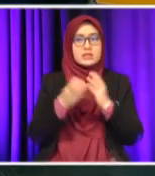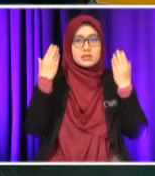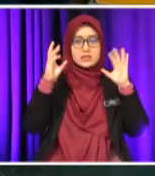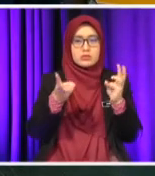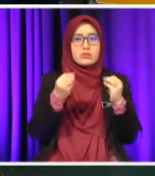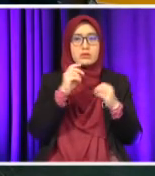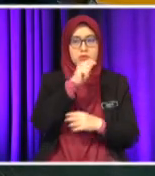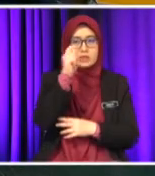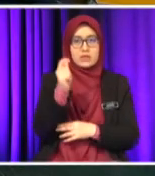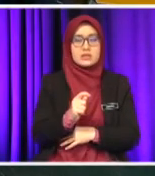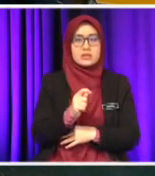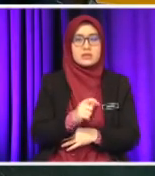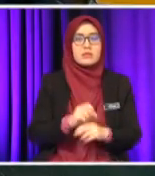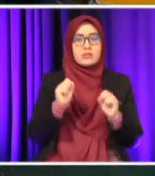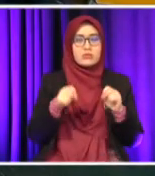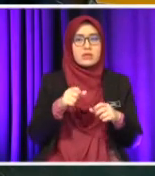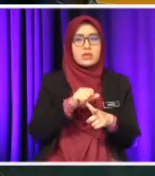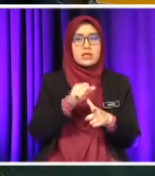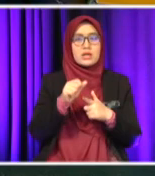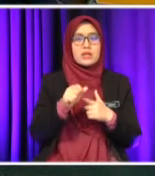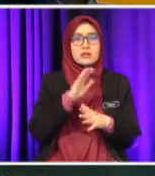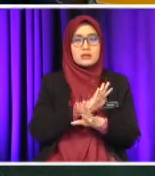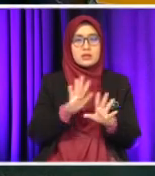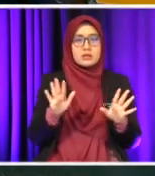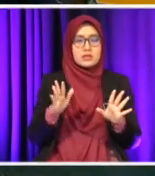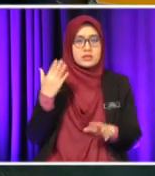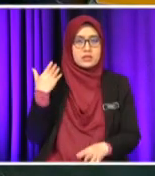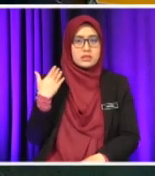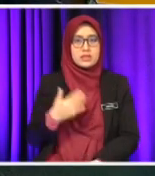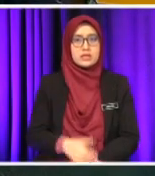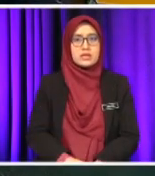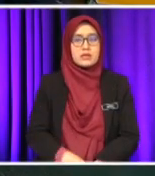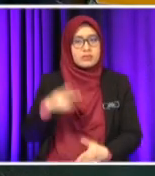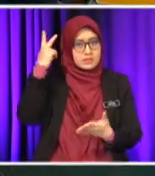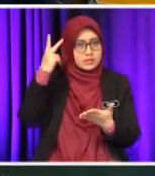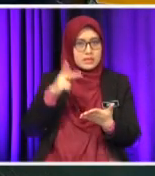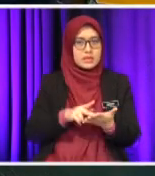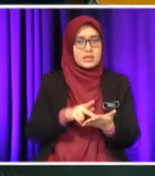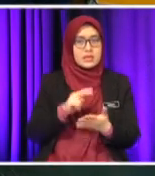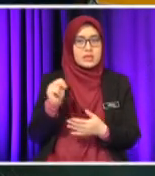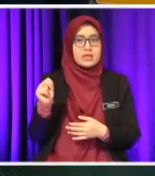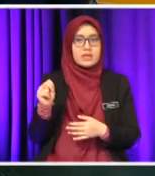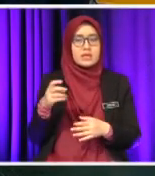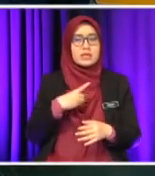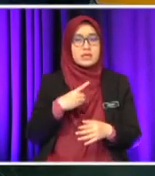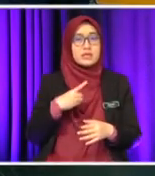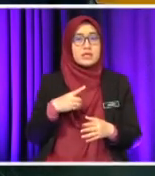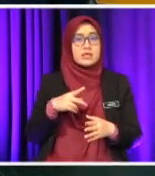kita sebut tentang pengenalan diri produk yang pertama